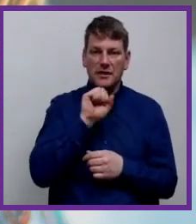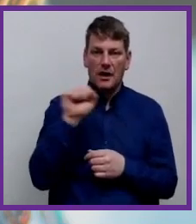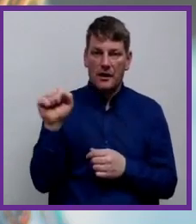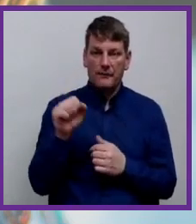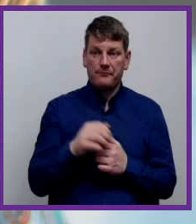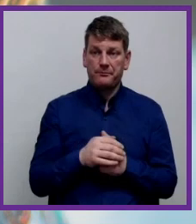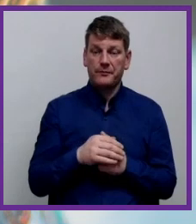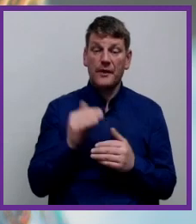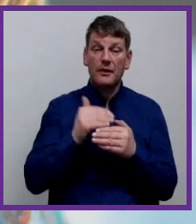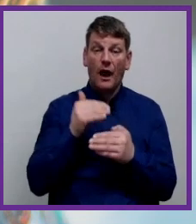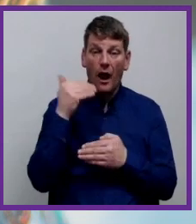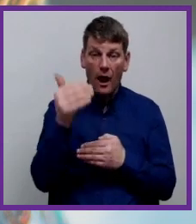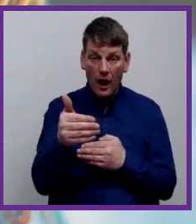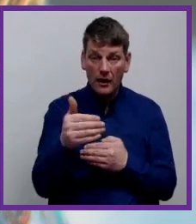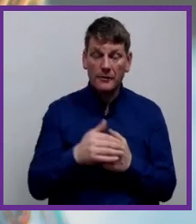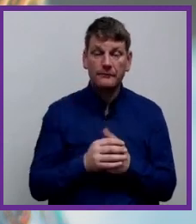Tālāk,